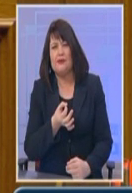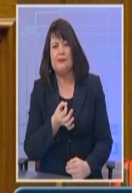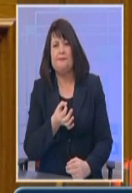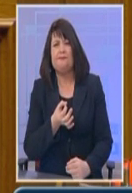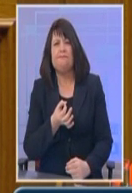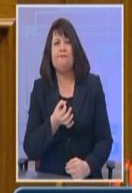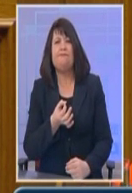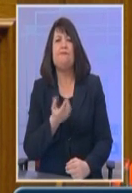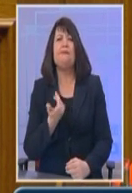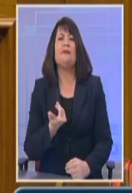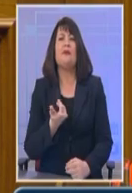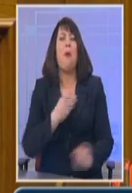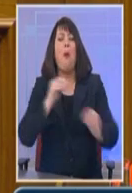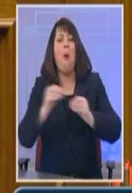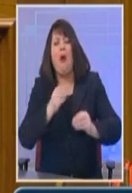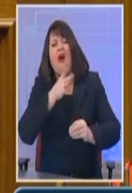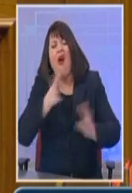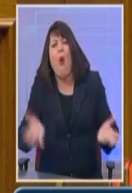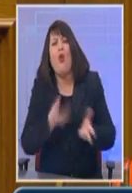κέραμη ατάκτως ερημένα.